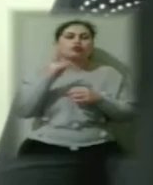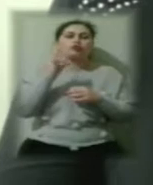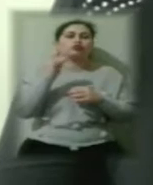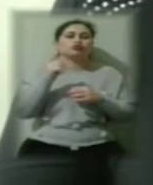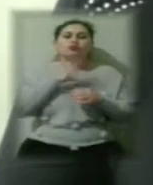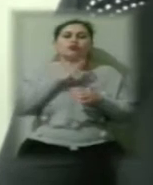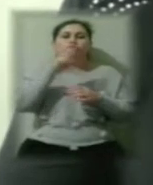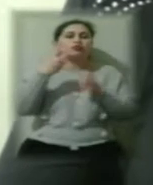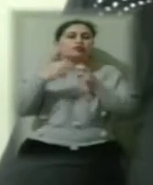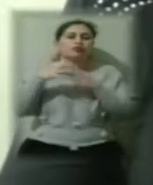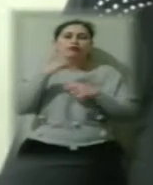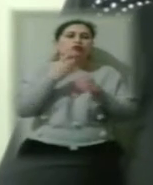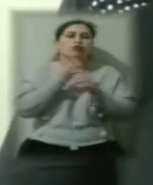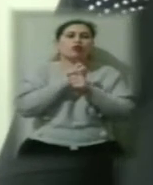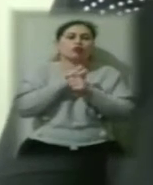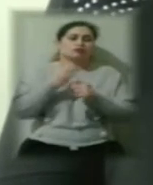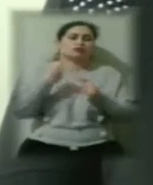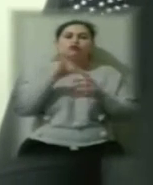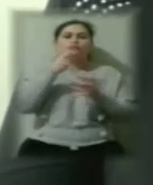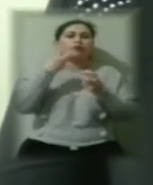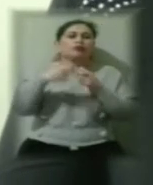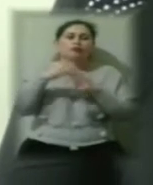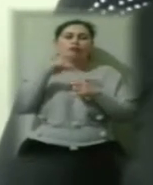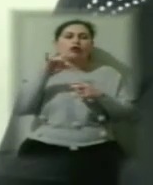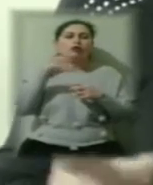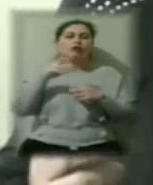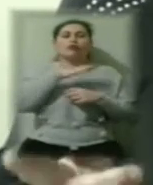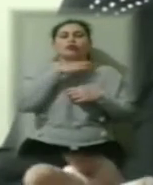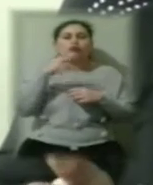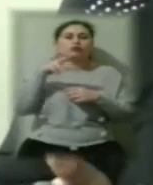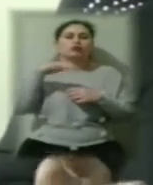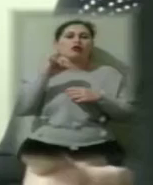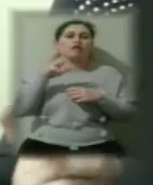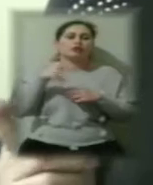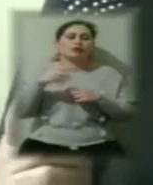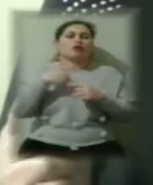косточка була переломана. У неї стільки травм на цілу сторінку.